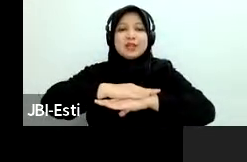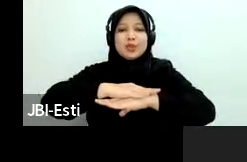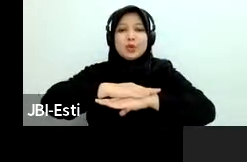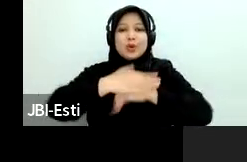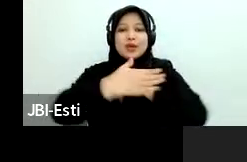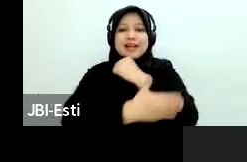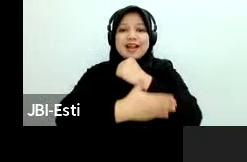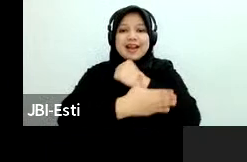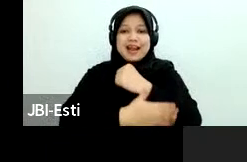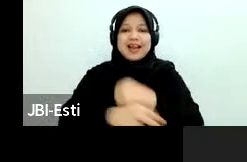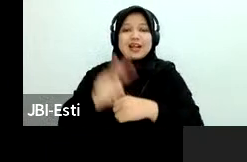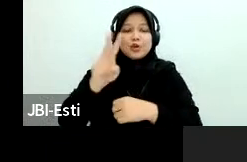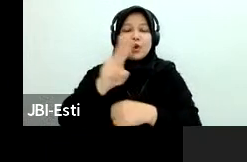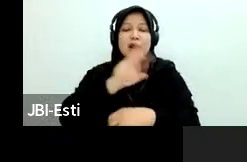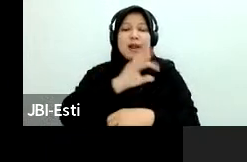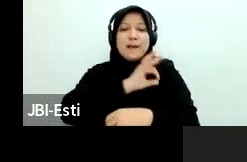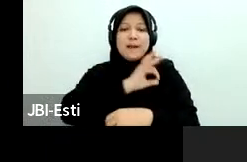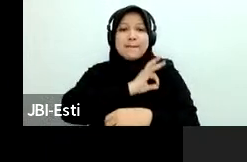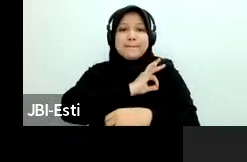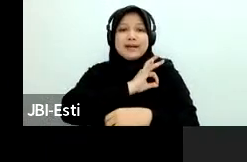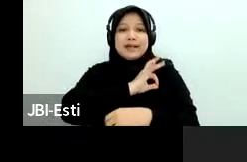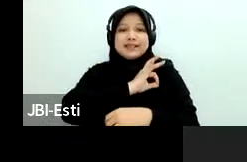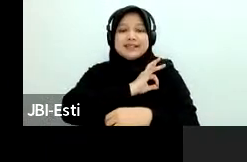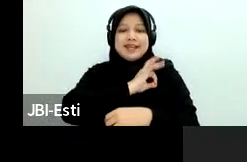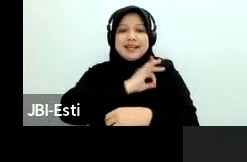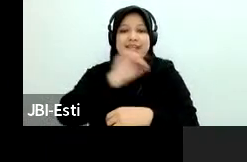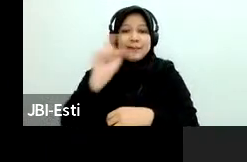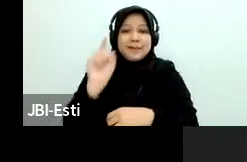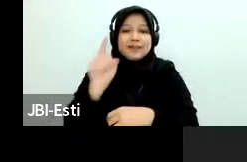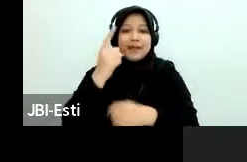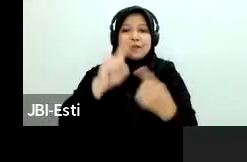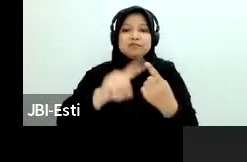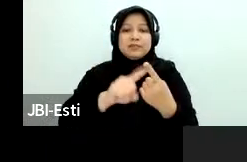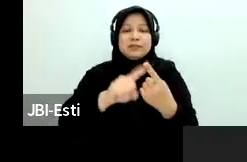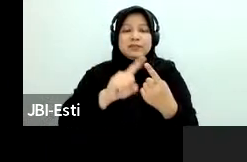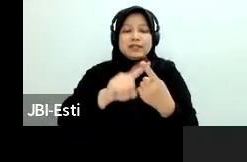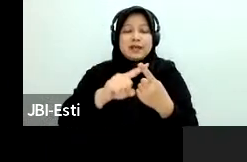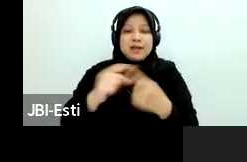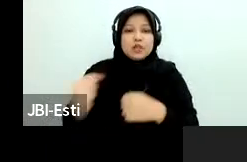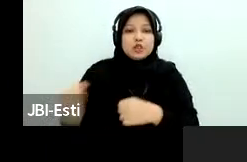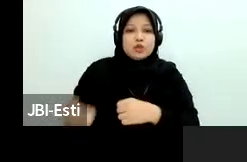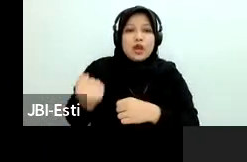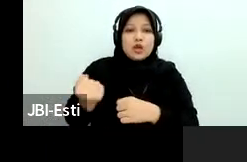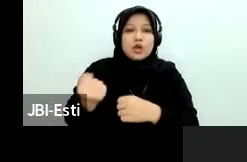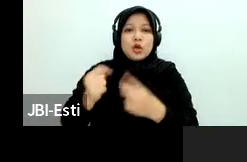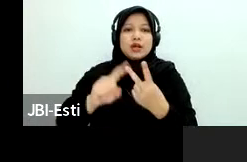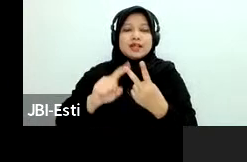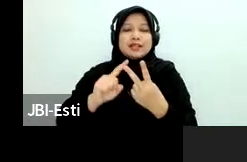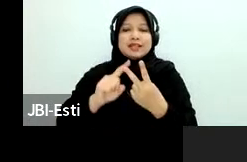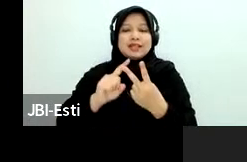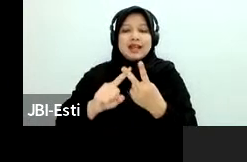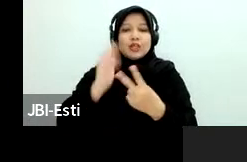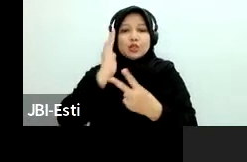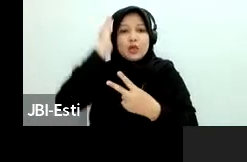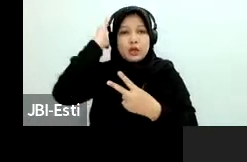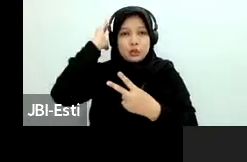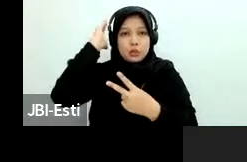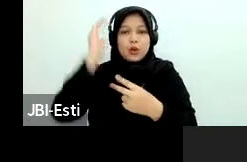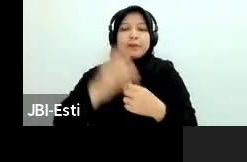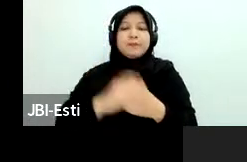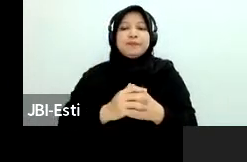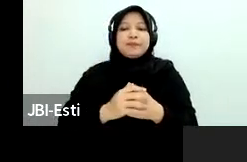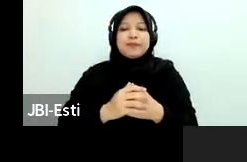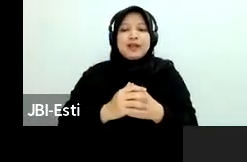demi Presiden Soekarno dan Presiden Soeharto dan pidato Presiden ini tidak hanya menunjukkan